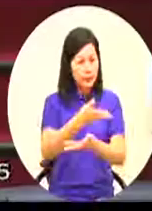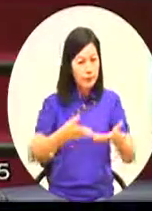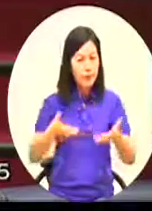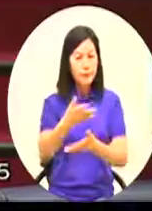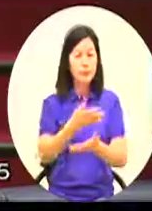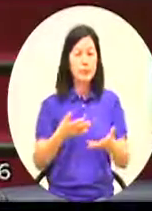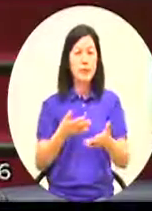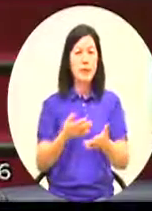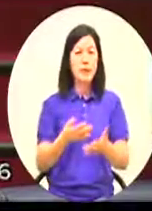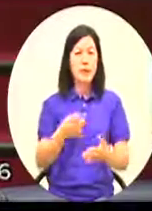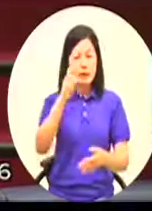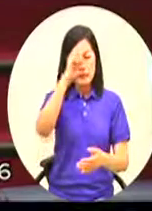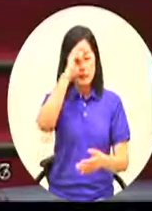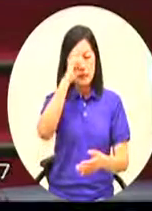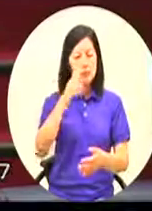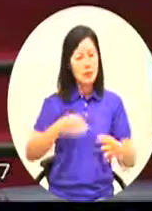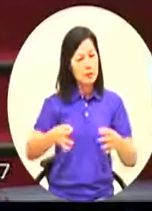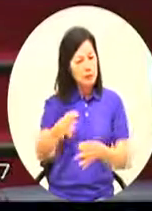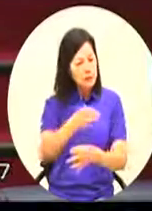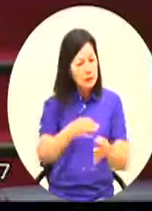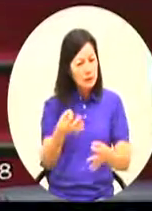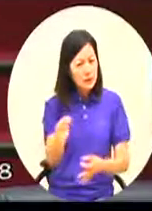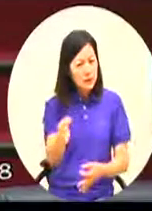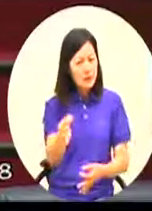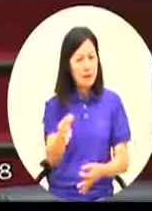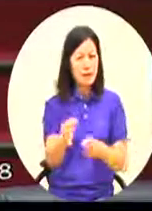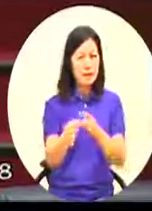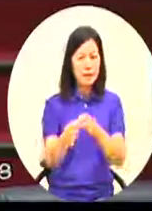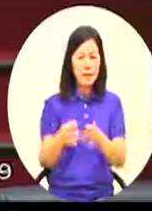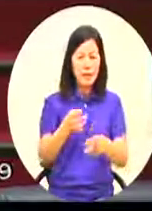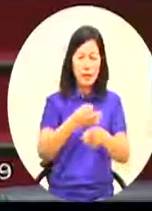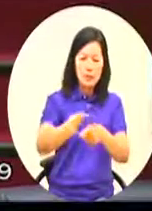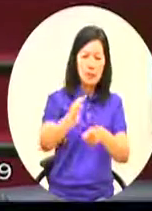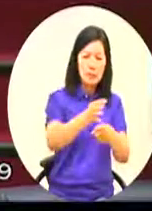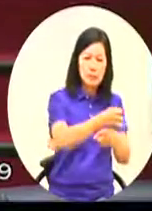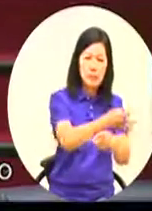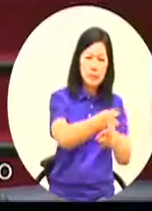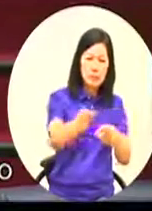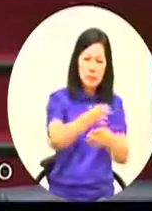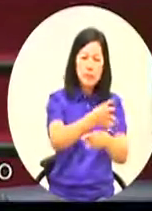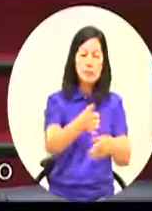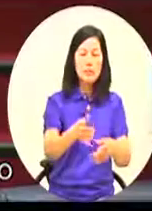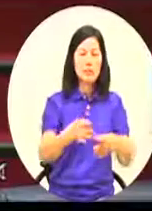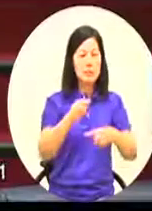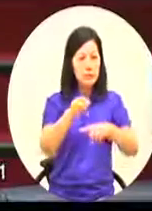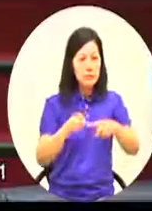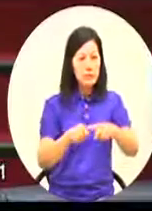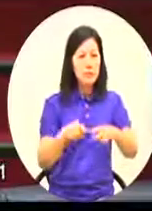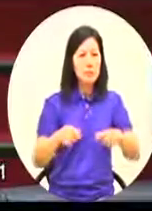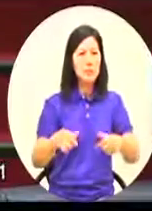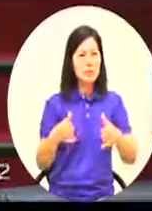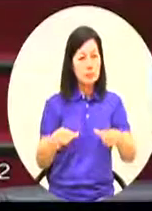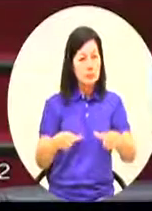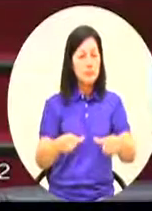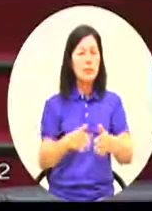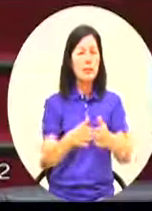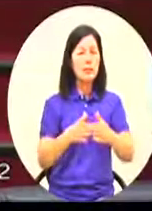希望这个经费呢能够分配平均呐。那之后呢，